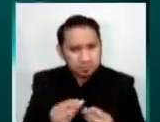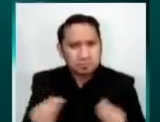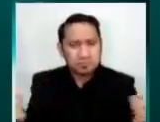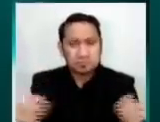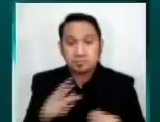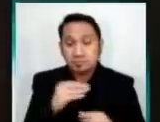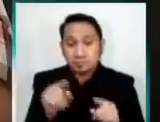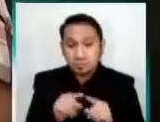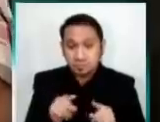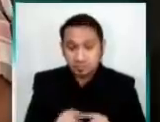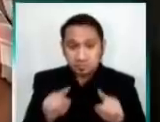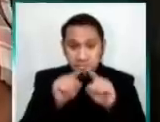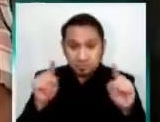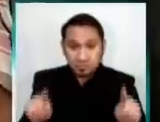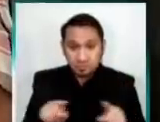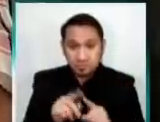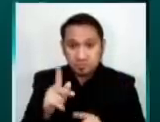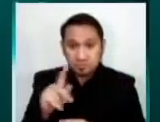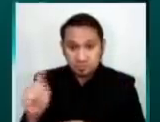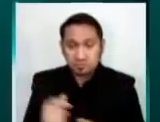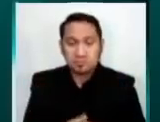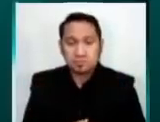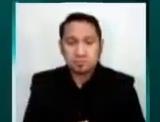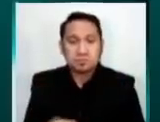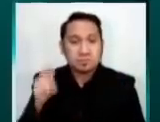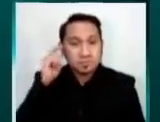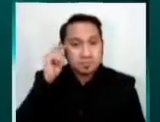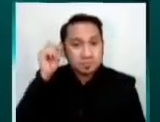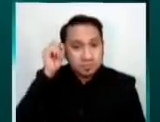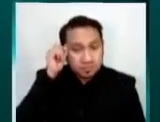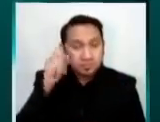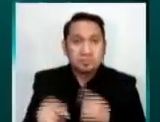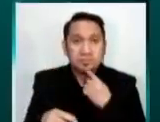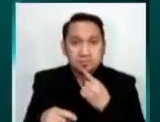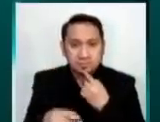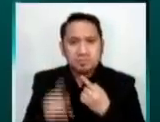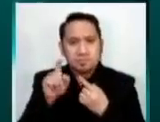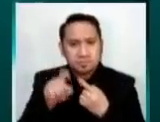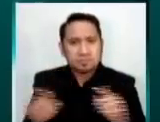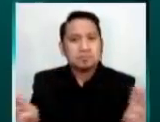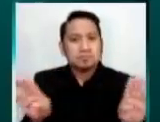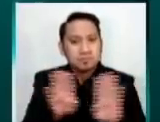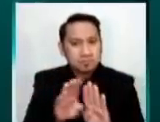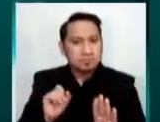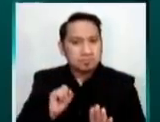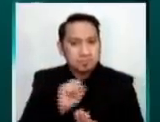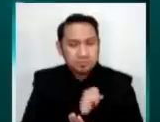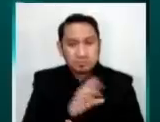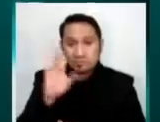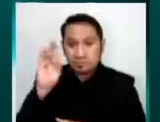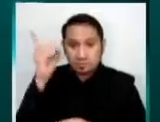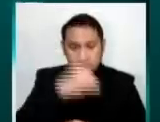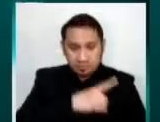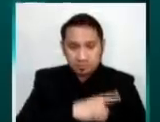antigen testing kits. Si Senate President Tito Soto naman iniutos na isara ang Senado ng 7 araw at magsagawa ng